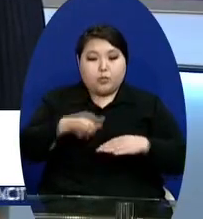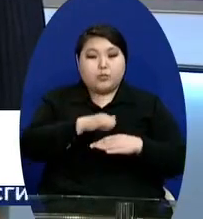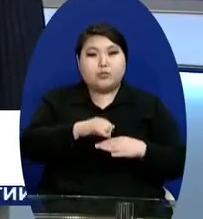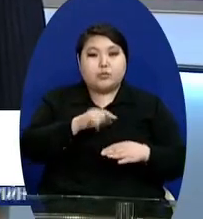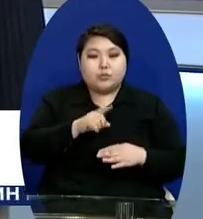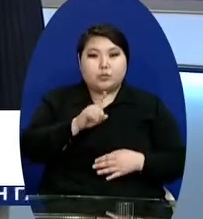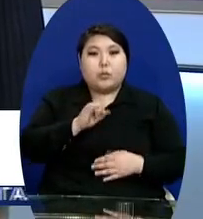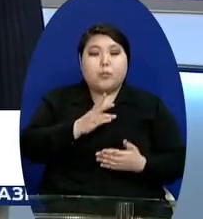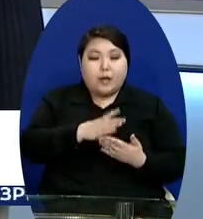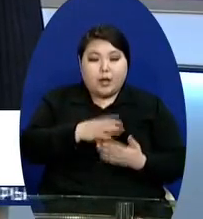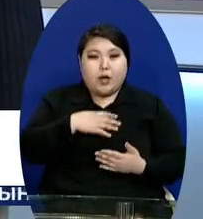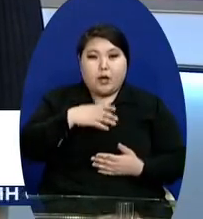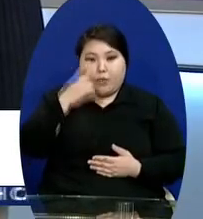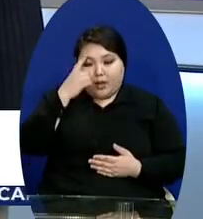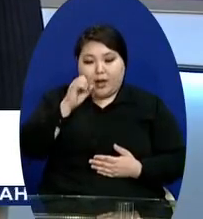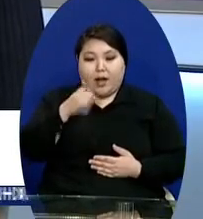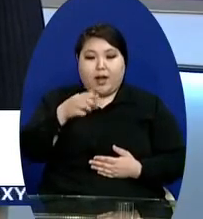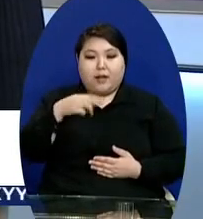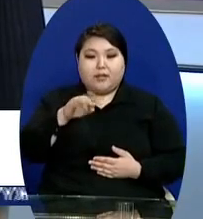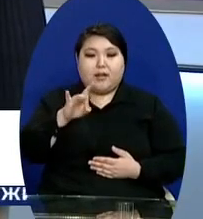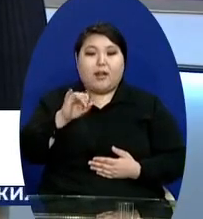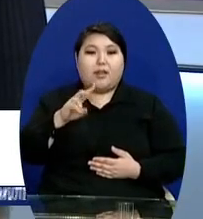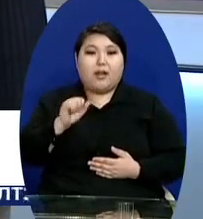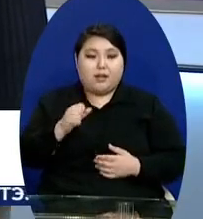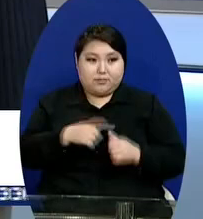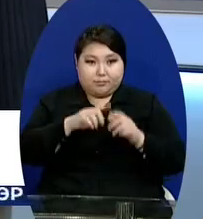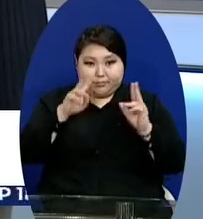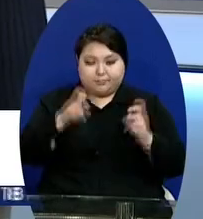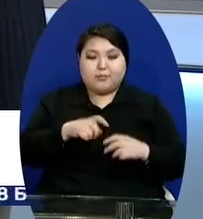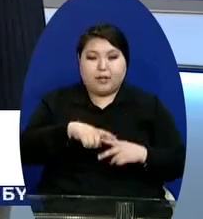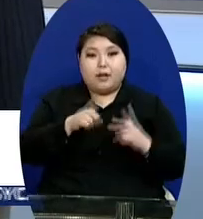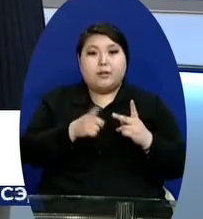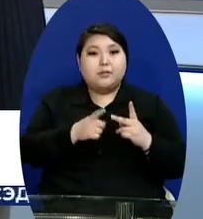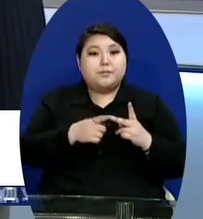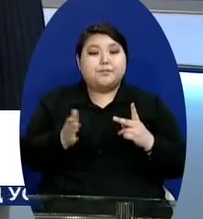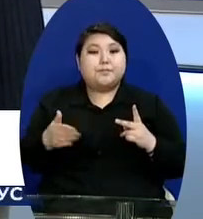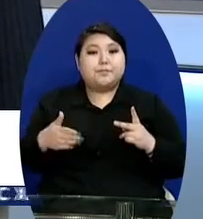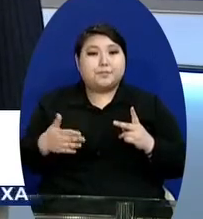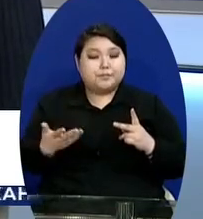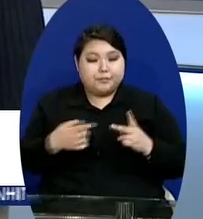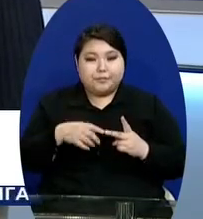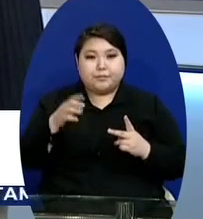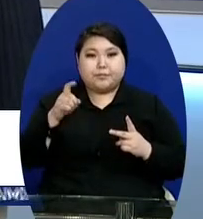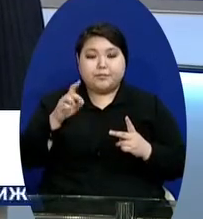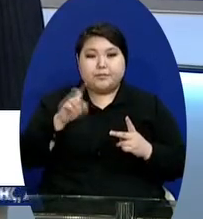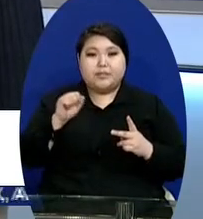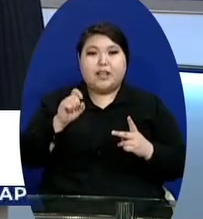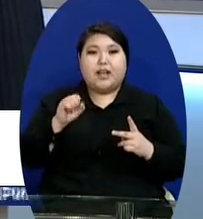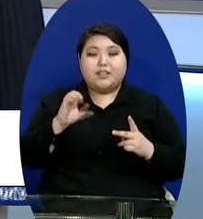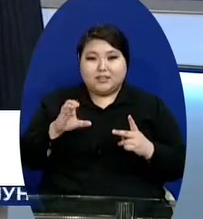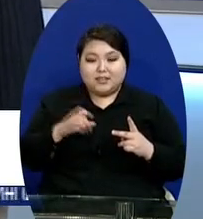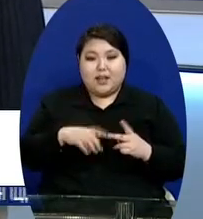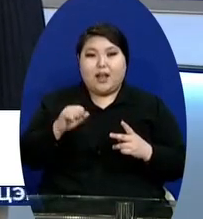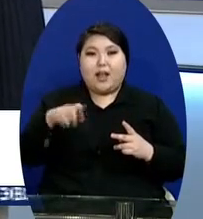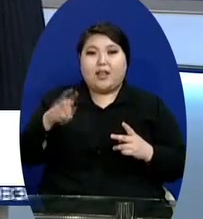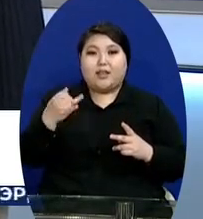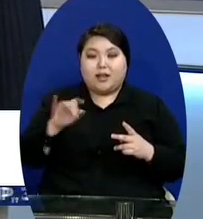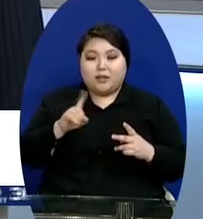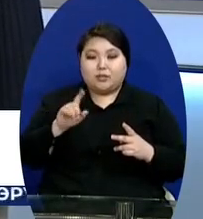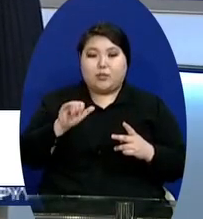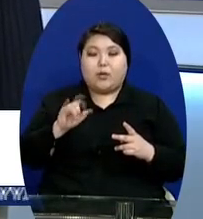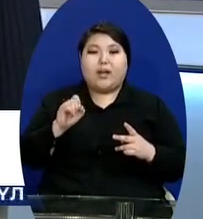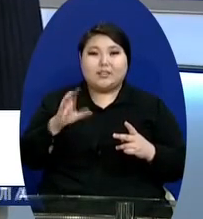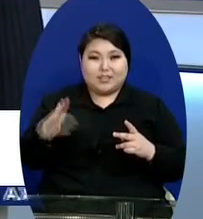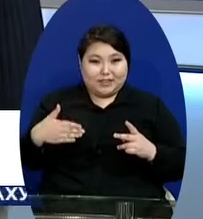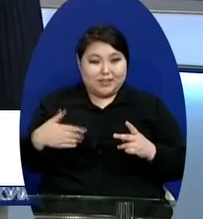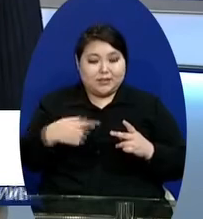болж байгаа учраас Монгол хадран гэж бас нэрлсэн байдаг юм байна. За дараагийн одоо загас бол дархац одоо Алтайн сугас загас. Энэхүү загас нь гэх юм